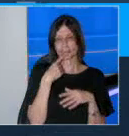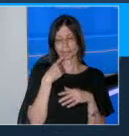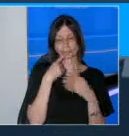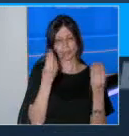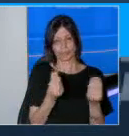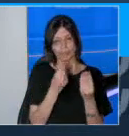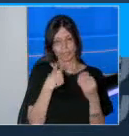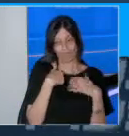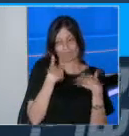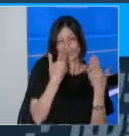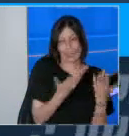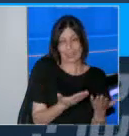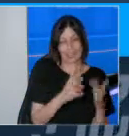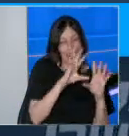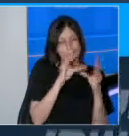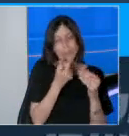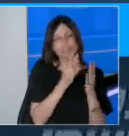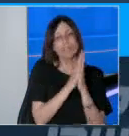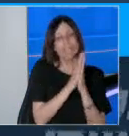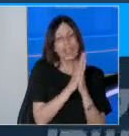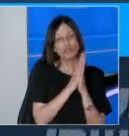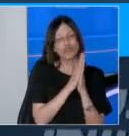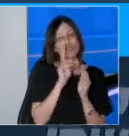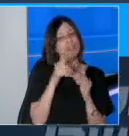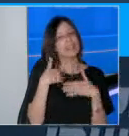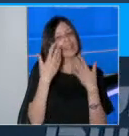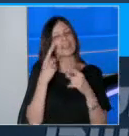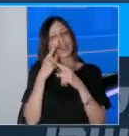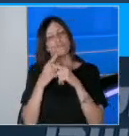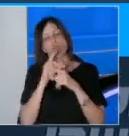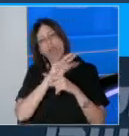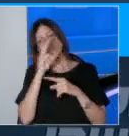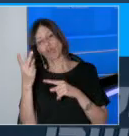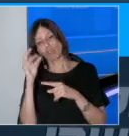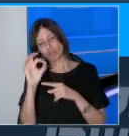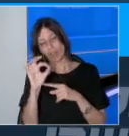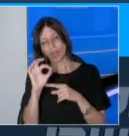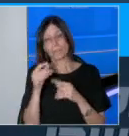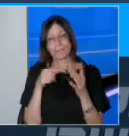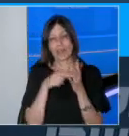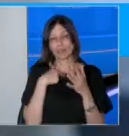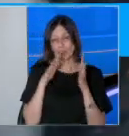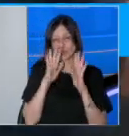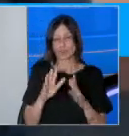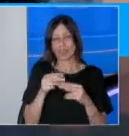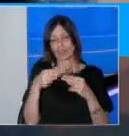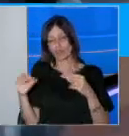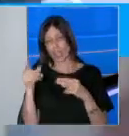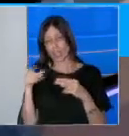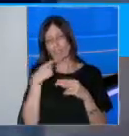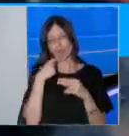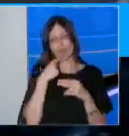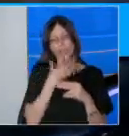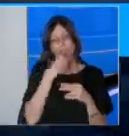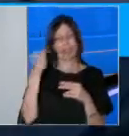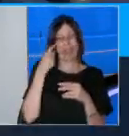למישהו, אני נותן לך כל מה שתבקש, אבל אני אתן כפול לשכן שלך. אז בגלל שהוא שונא את השכן שלו, אמר לו, תאותי לי